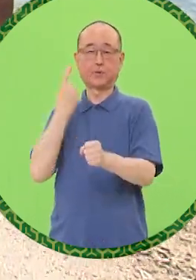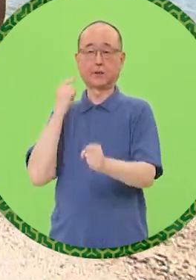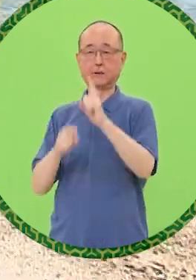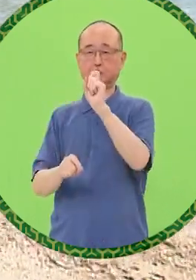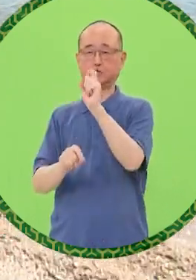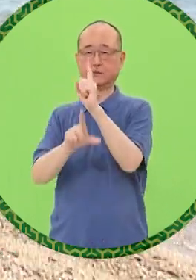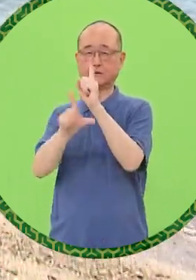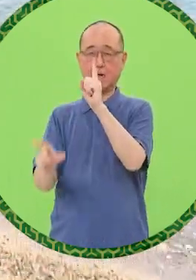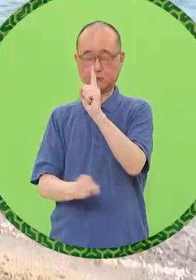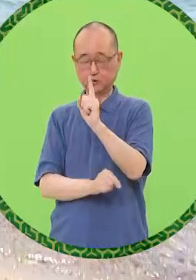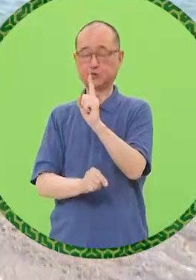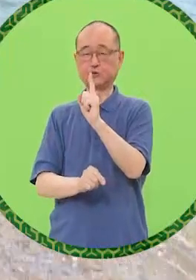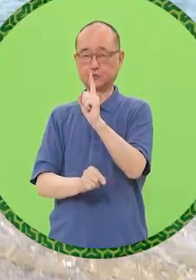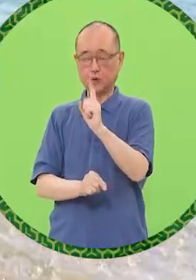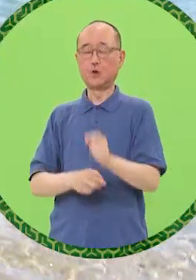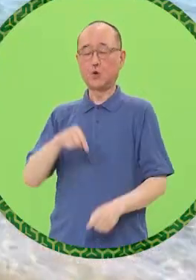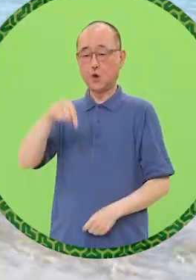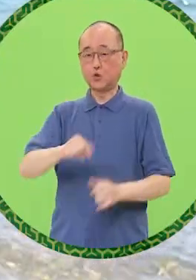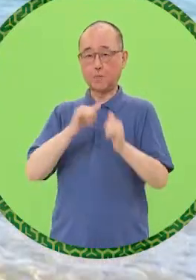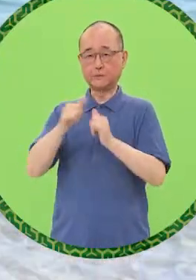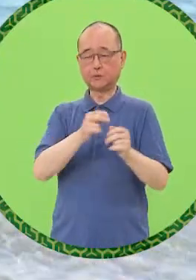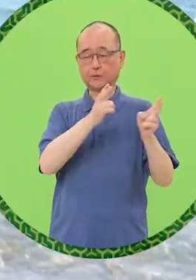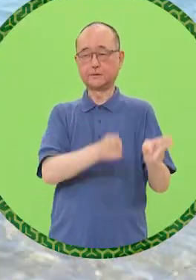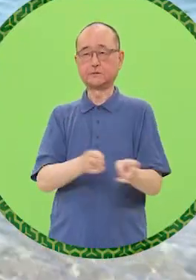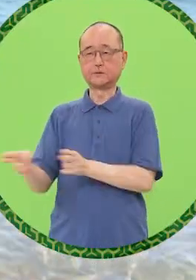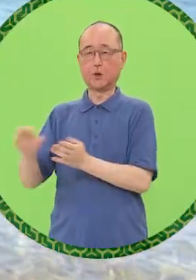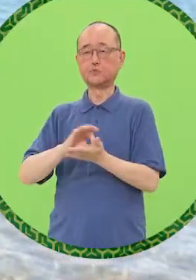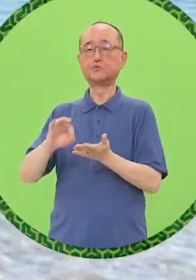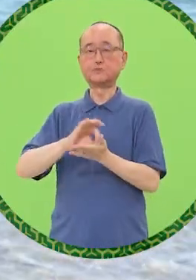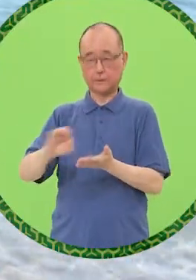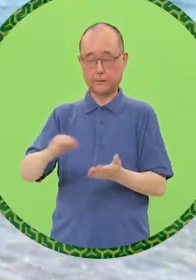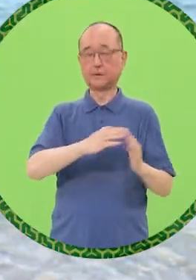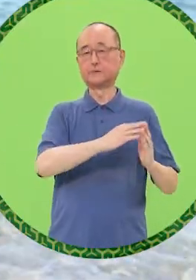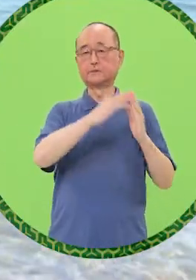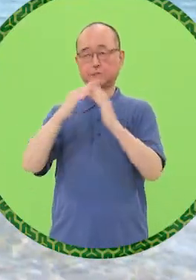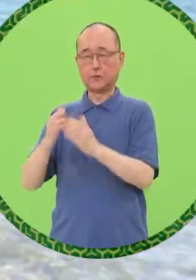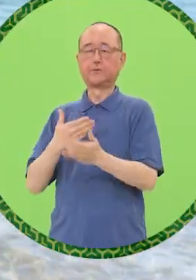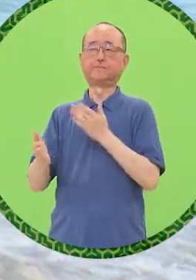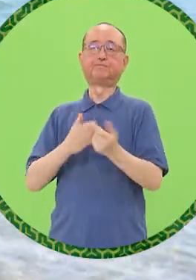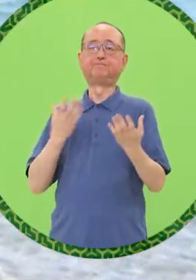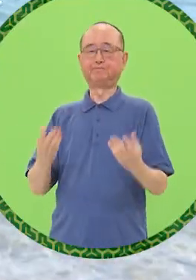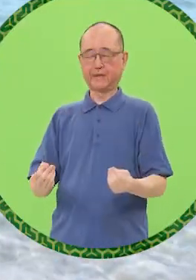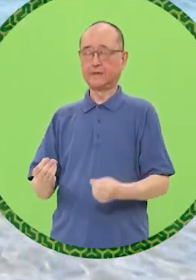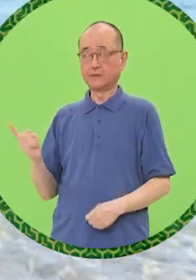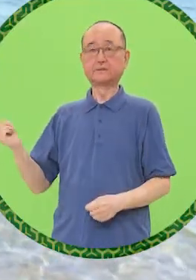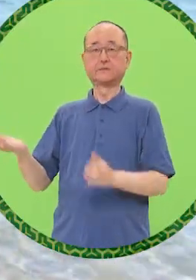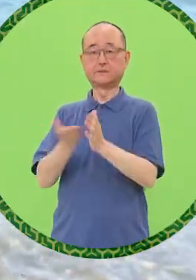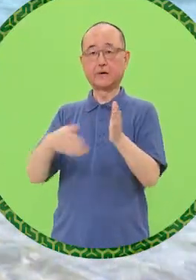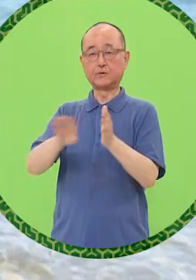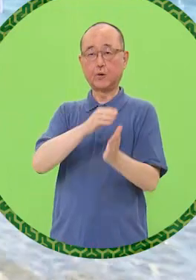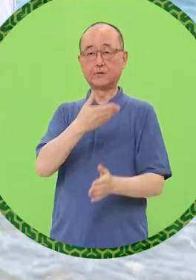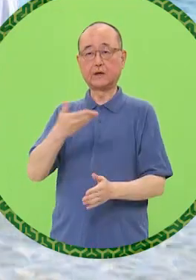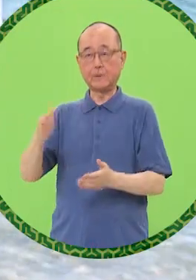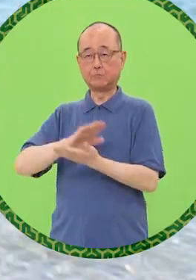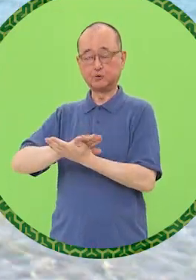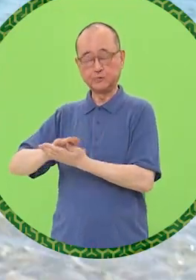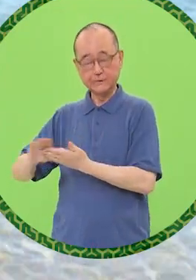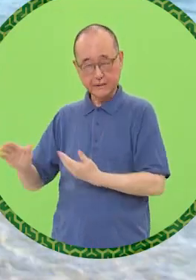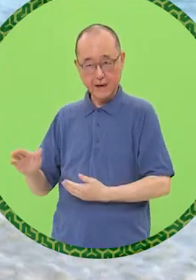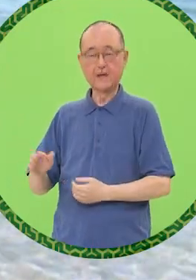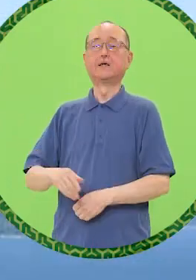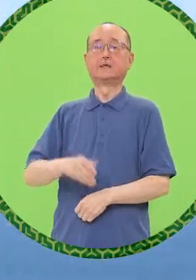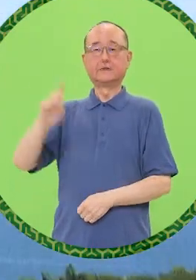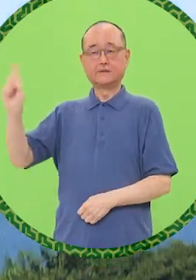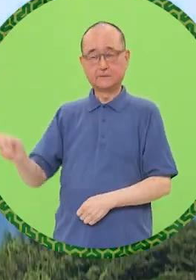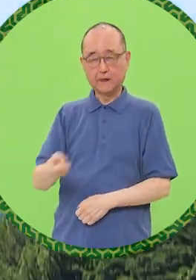年11月に平尾町の移住体験住宅の制度を利用し移住体験をしました。この瀬戸内海の美